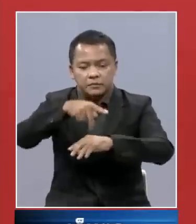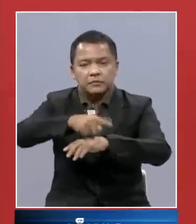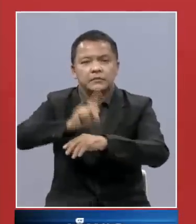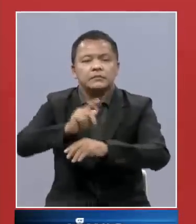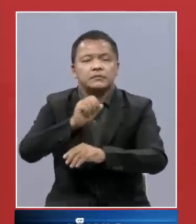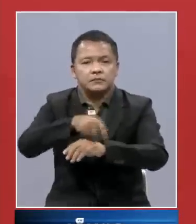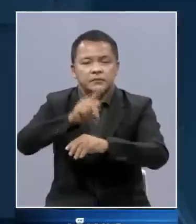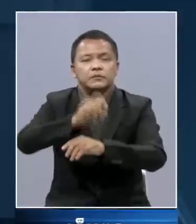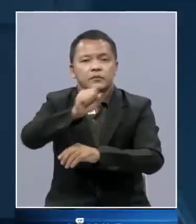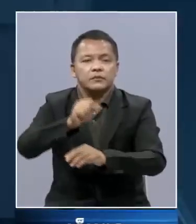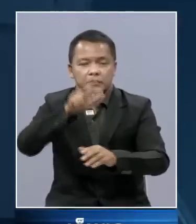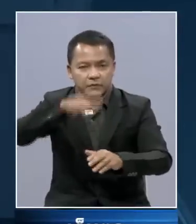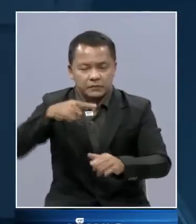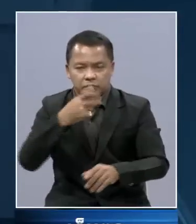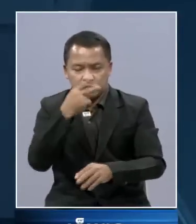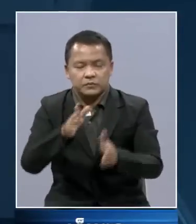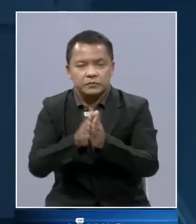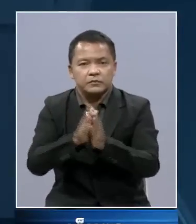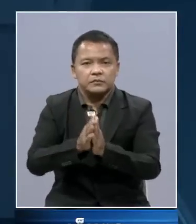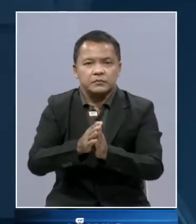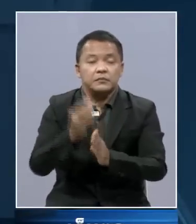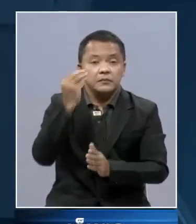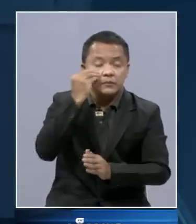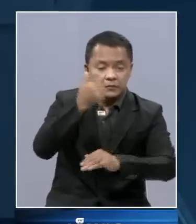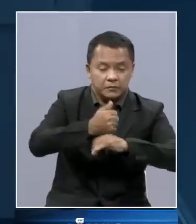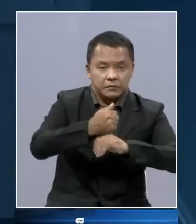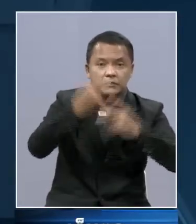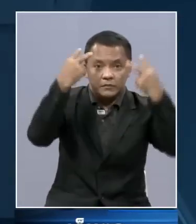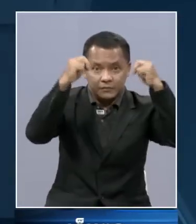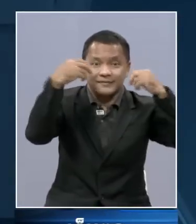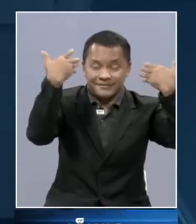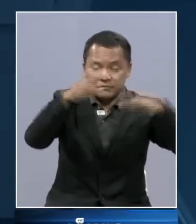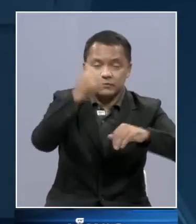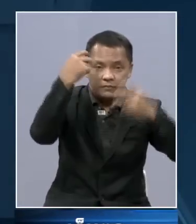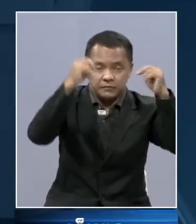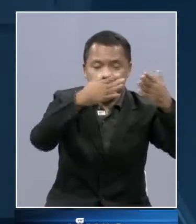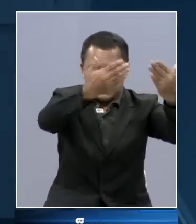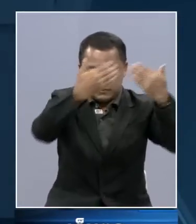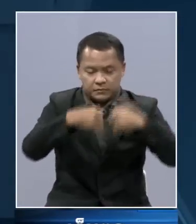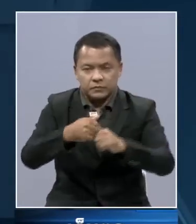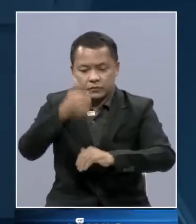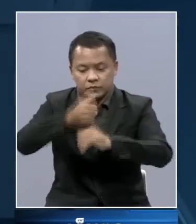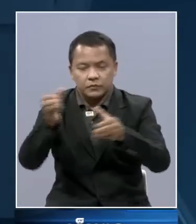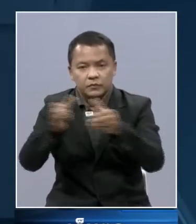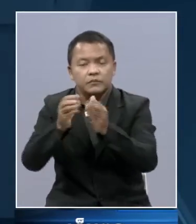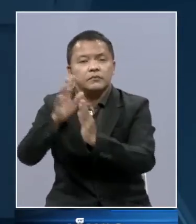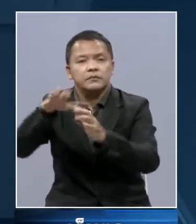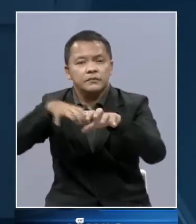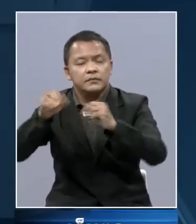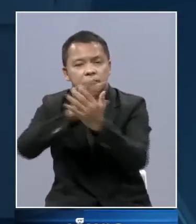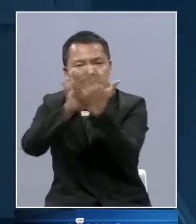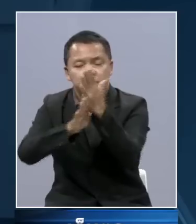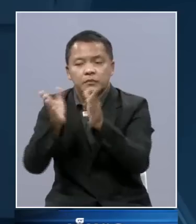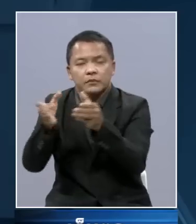าในมุมของเพื่อไทยก็มองว่าคุณพิธาจับจองเก้าอี้นายกไปแล้วดังนั้นประมุขฝ่ายนิติบัญญัติจึงคว